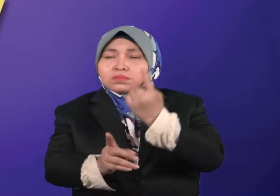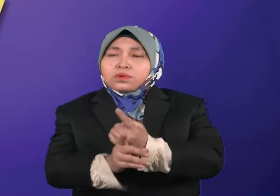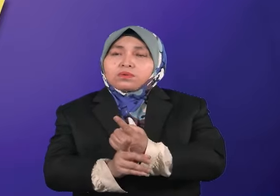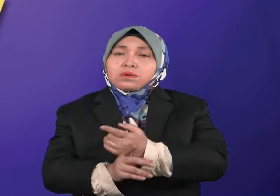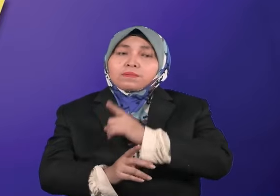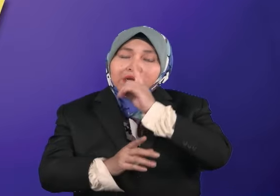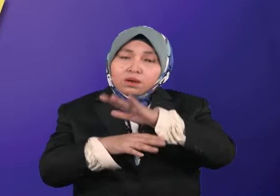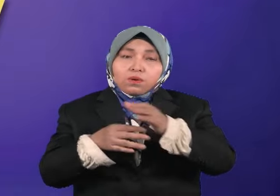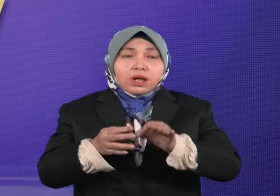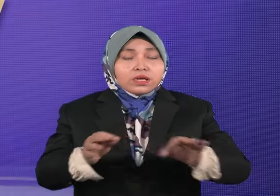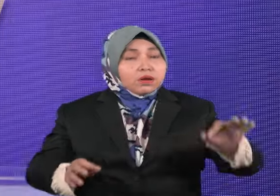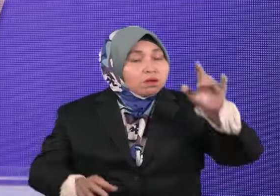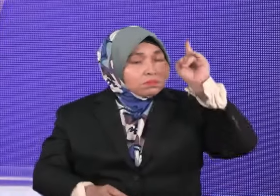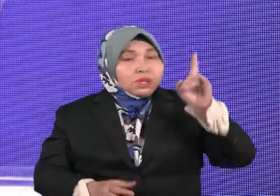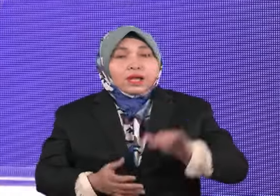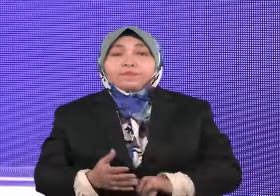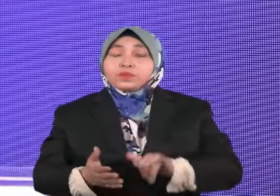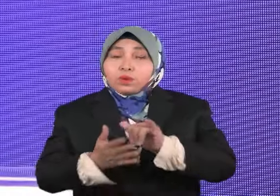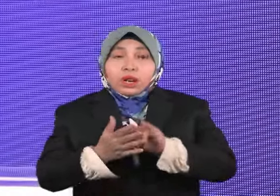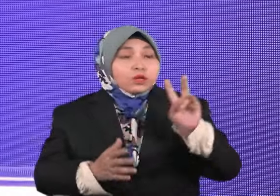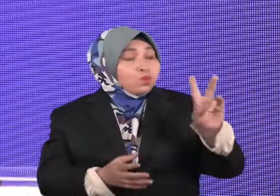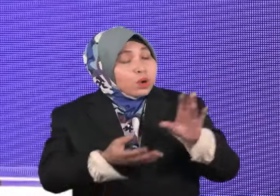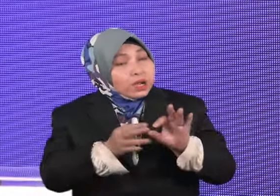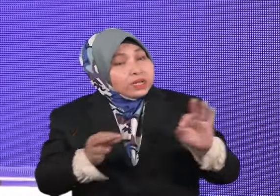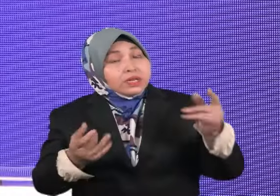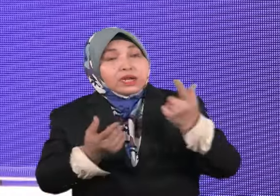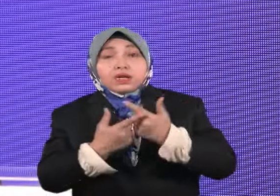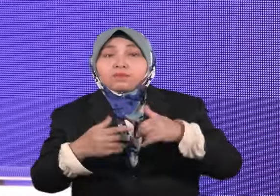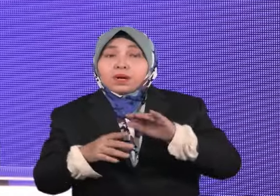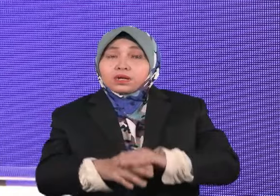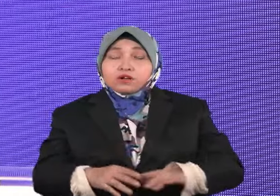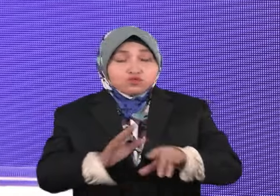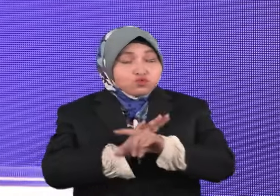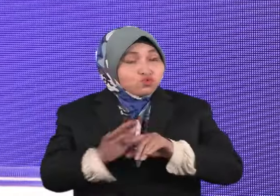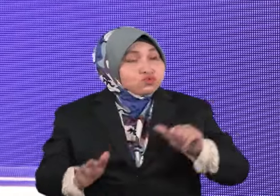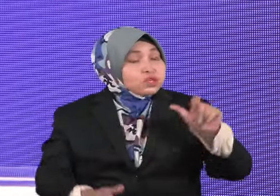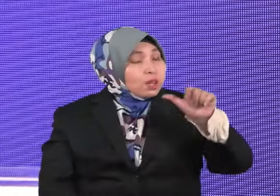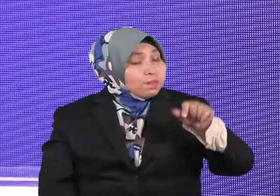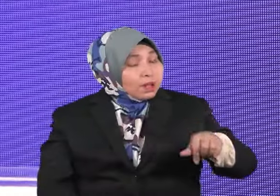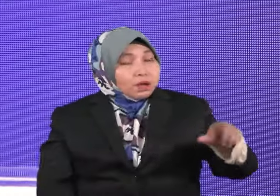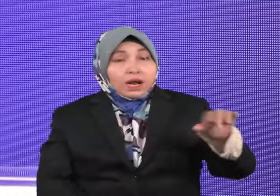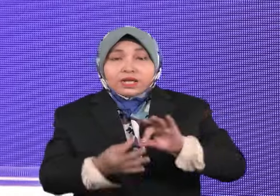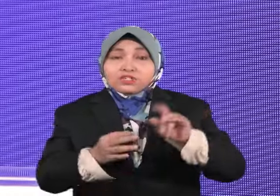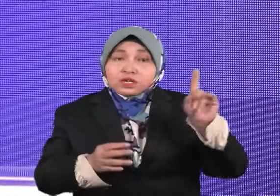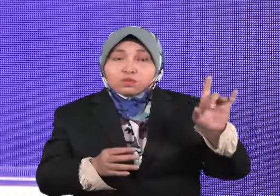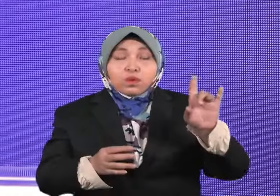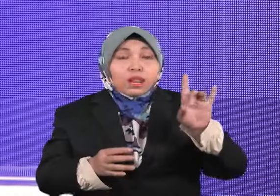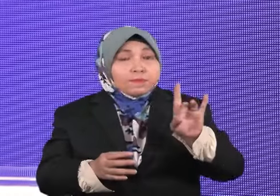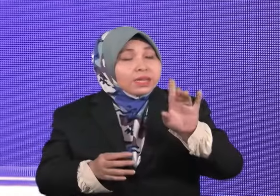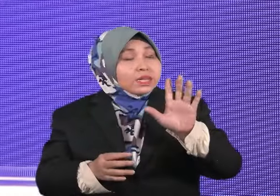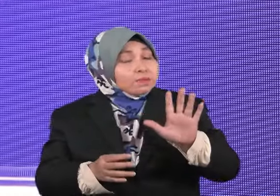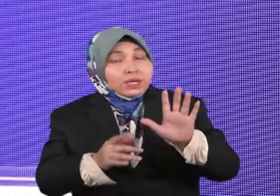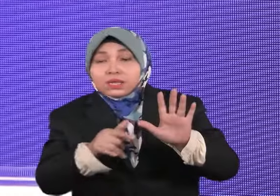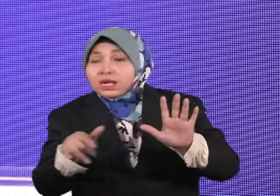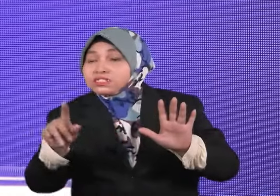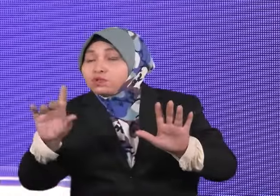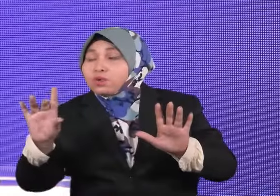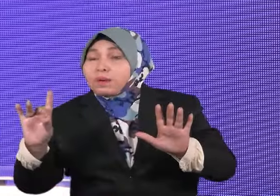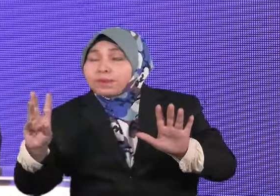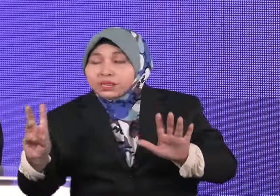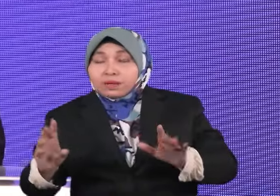يَرْشُدُونَ. Surah Allah. Surah Allah Al-Azim, itulah dua ayat daripada Surah Al-Baqarah ayat 185 dan ayat 186. Saatnya. Alhamdulillah kita membacanya